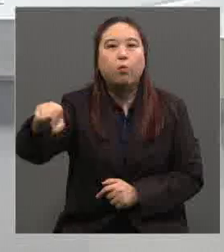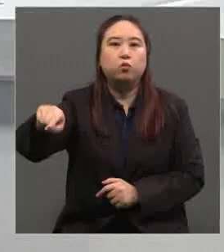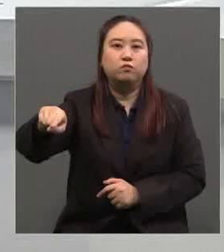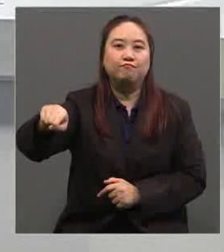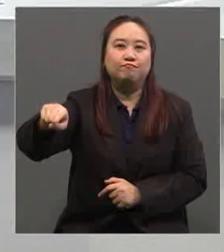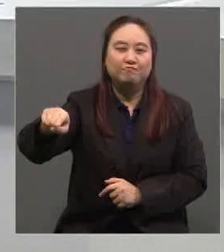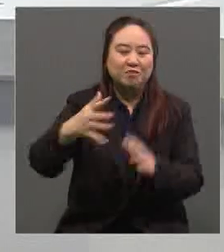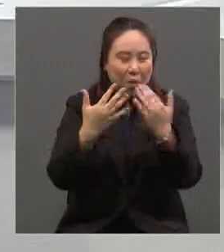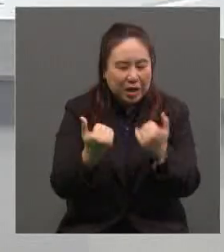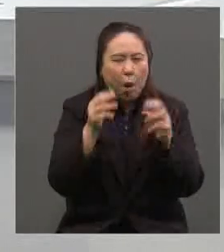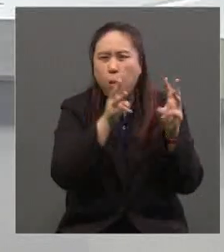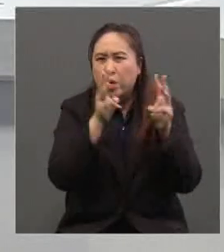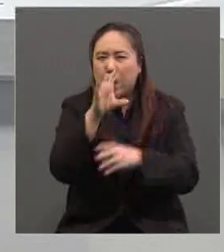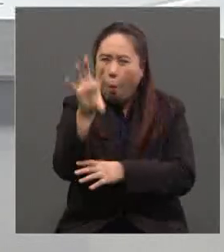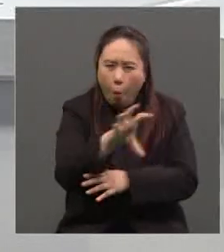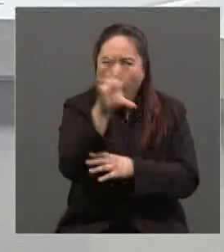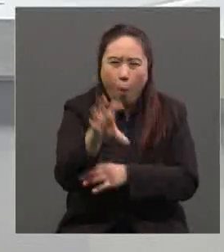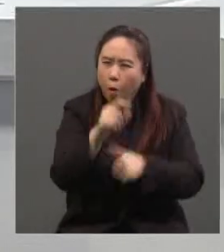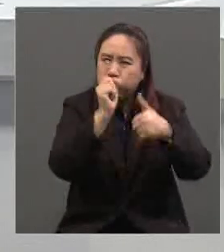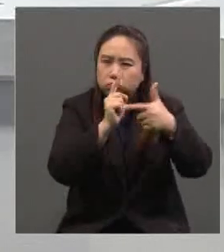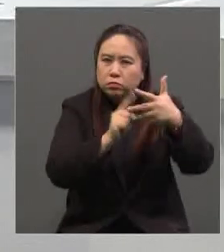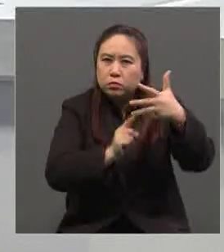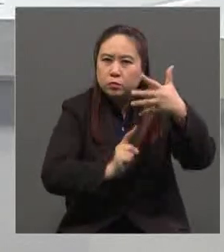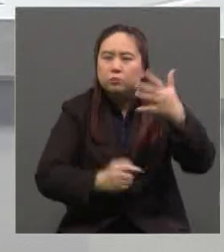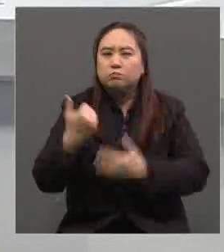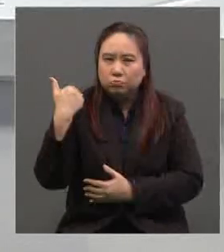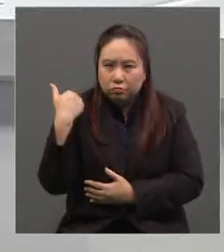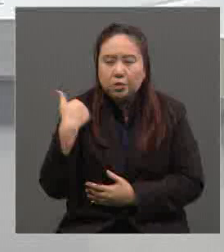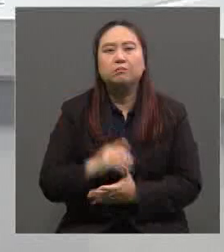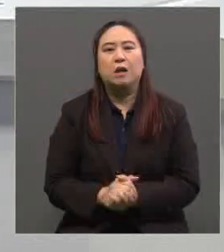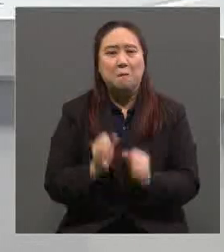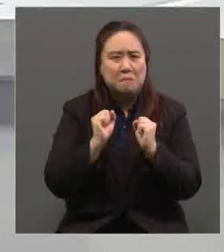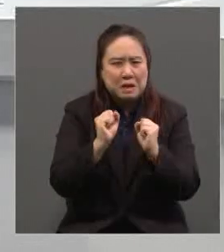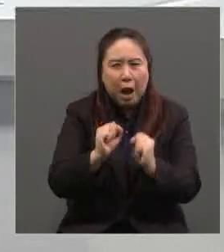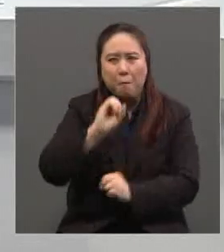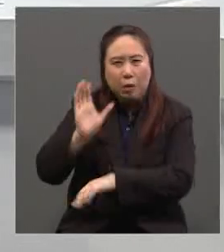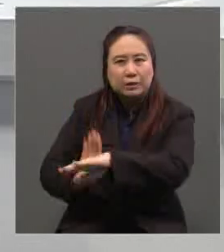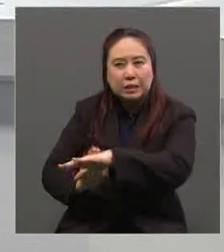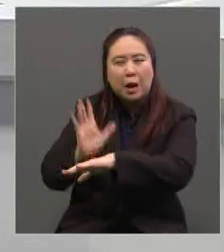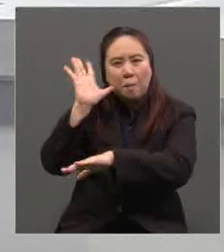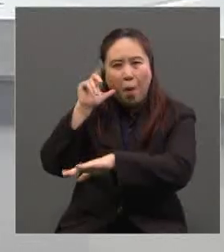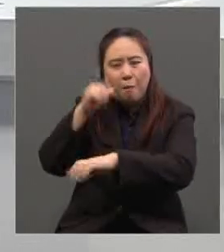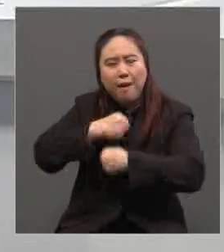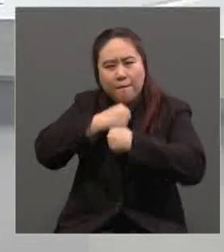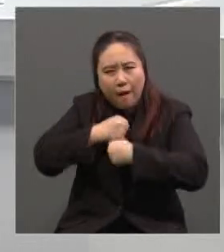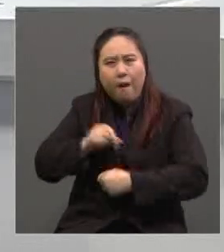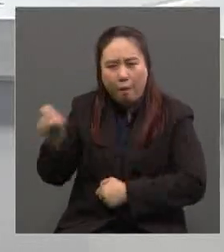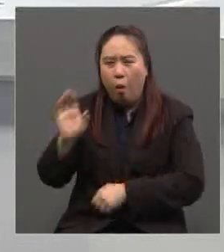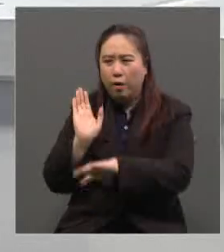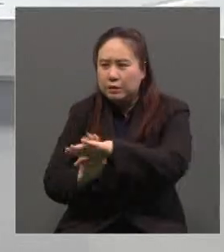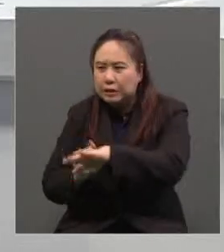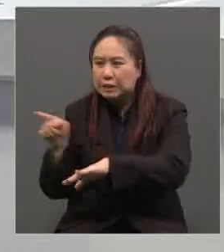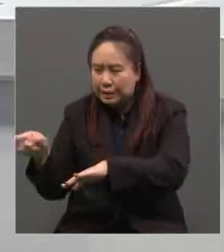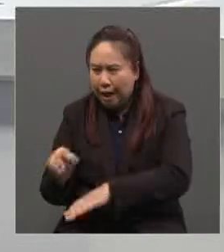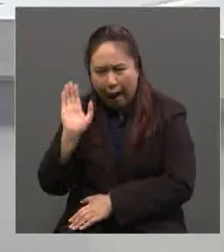ใช่ปัจจุบันเนี่ยมันมีวิธีการหลอกลวงเนี่ยมันเยอะมากทีเดียวพยายามที่จะบอกผู้ใหญ่ที่อยู่ที่บ้านอยู่เหมือนกันอย ่ าไปกดลิงก์อะไรก็แล้วแต่ห้